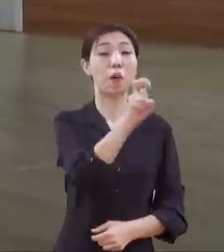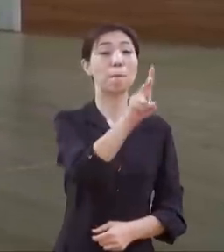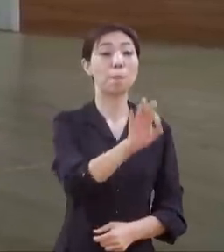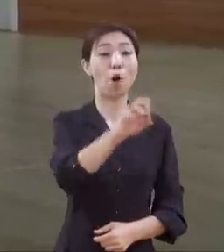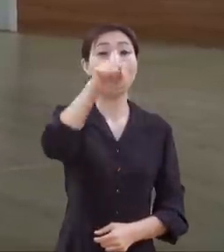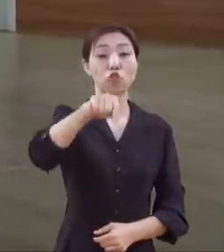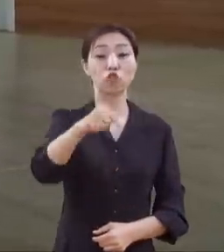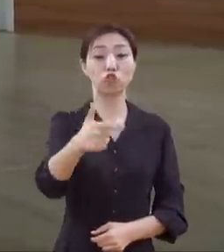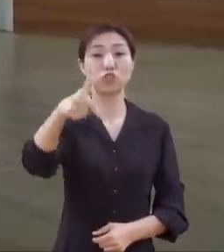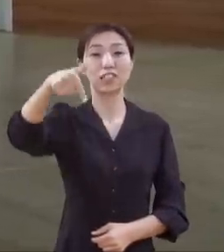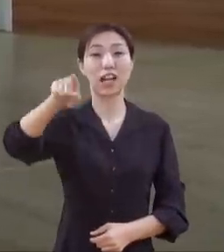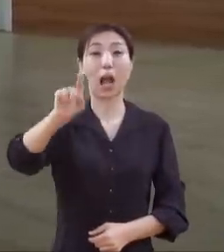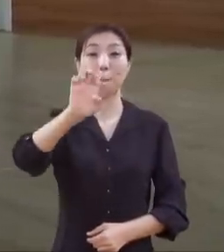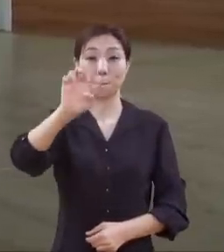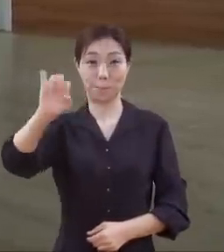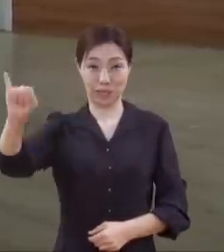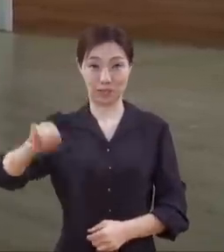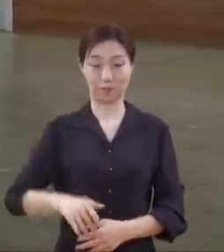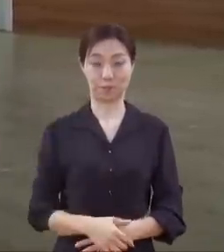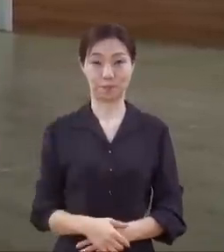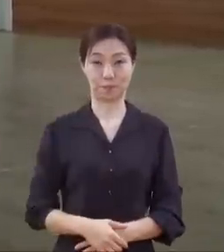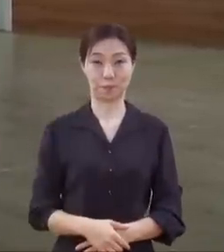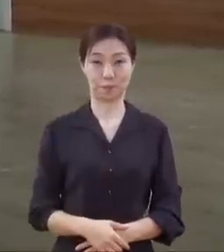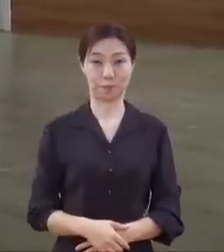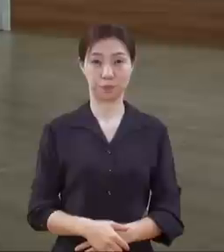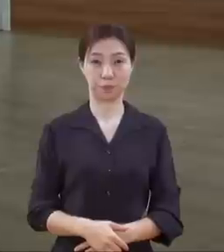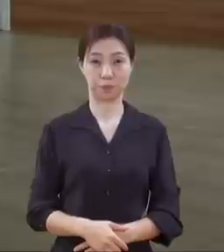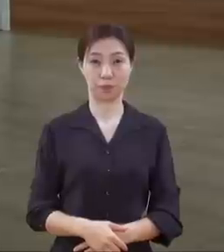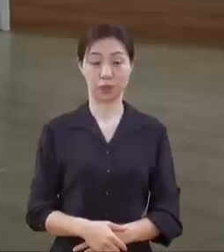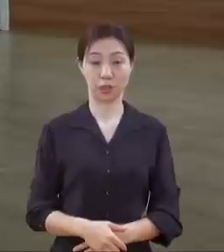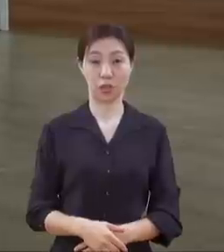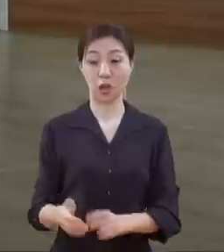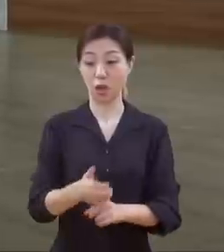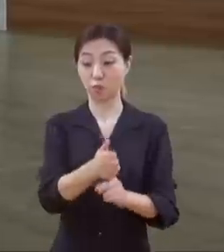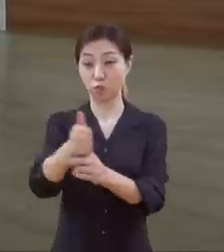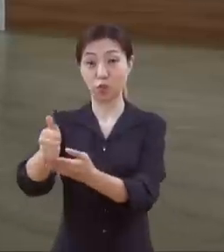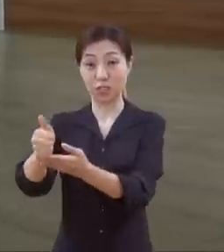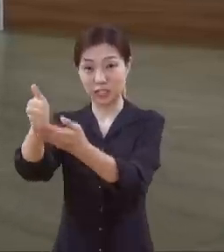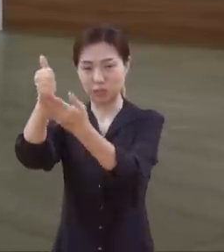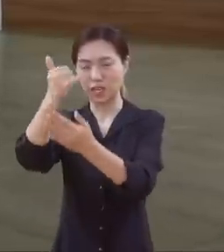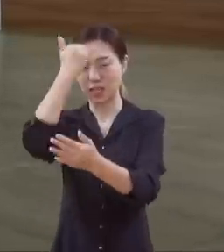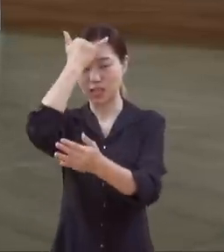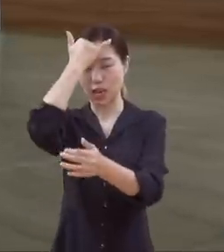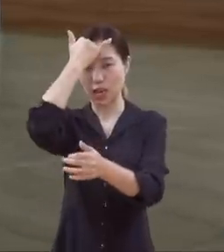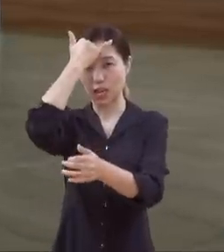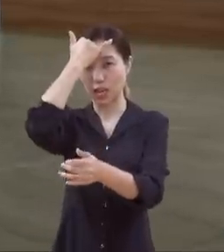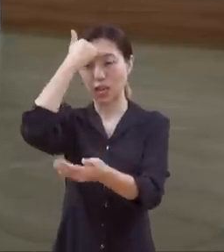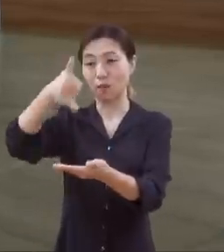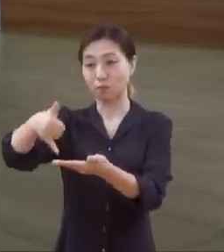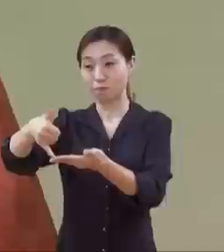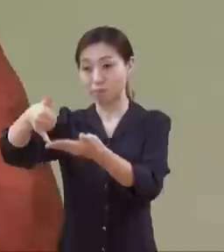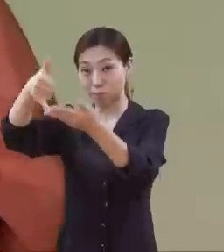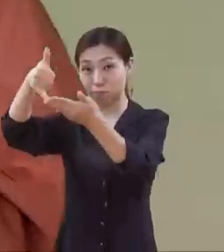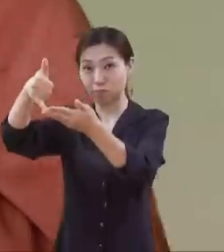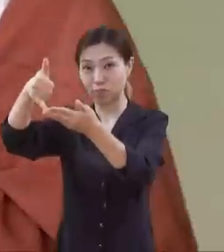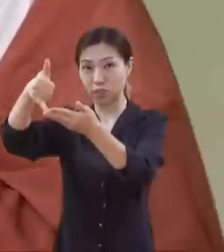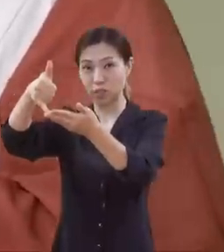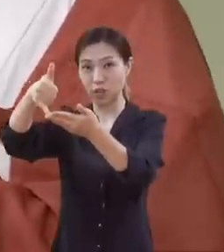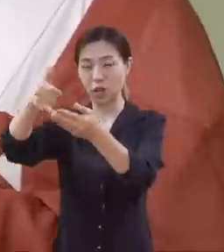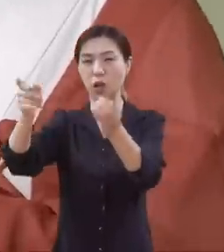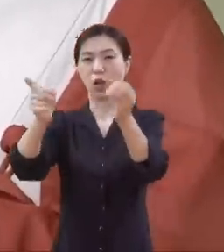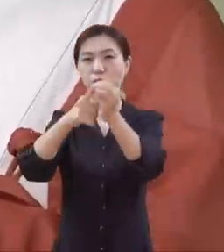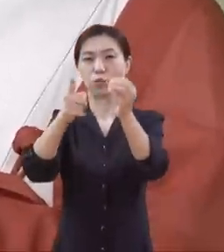원공법계 재중생 자타일시 성불도 하면서 이제 마지막 예불문 마지막 구절에 나오지 않습니까 그때